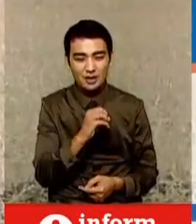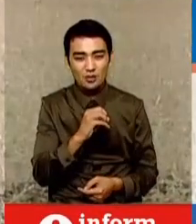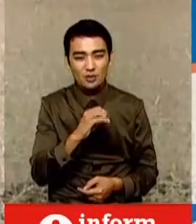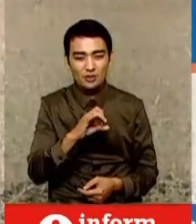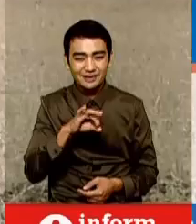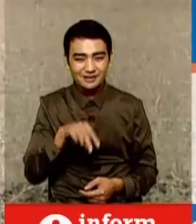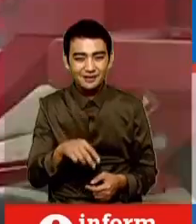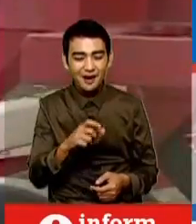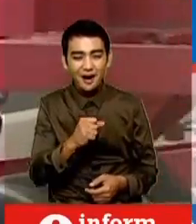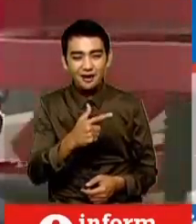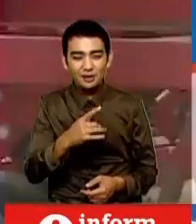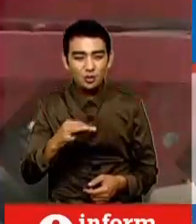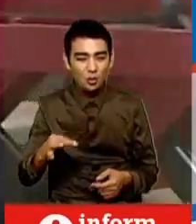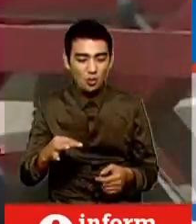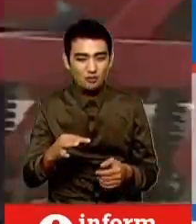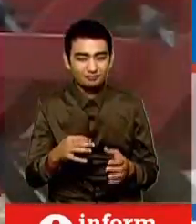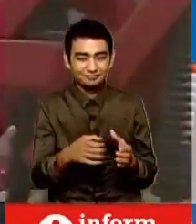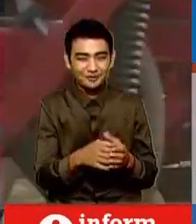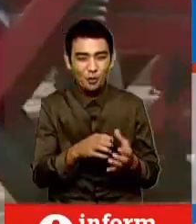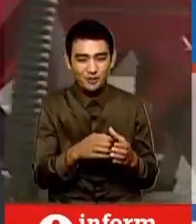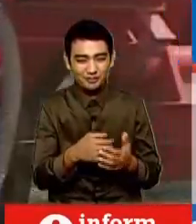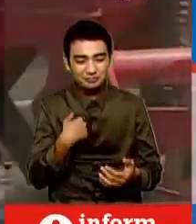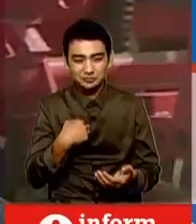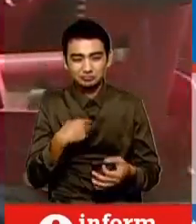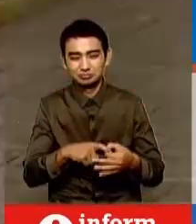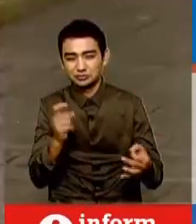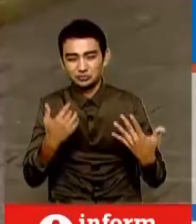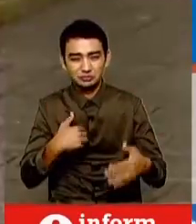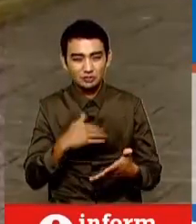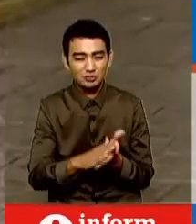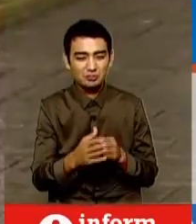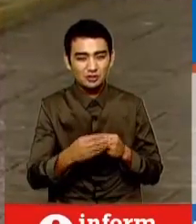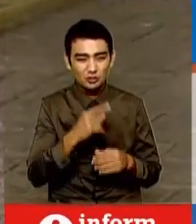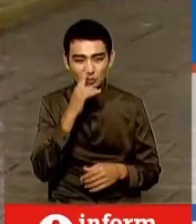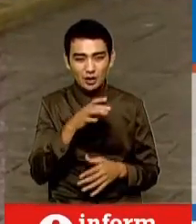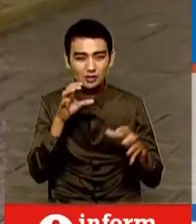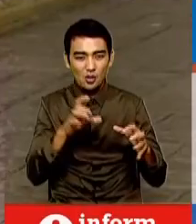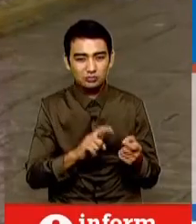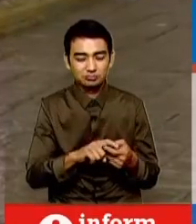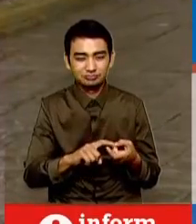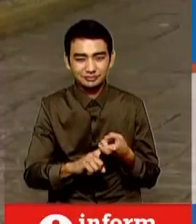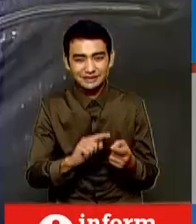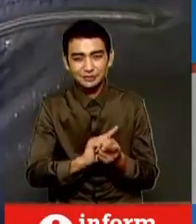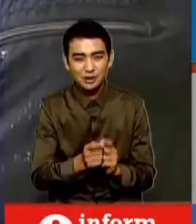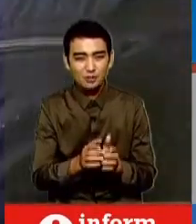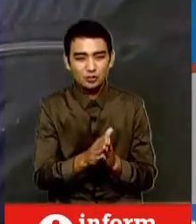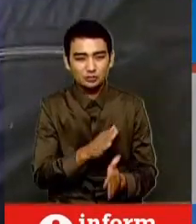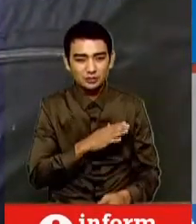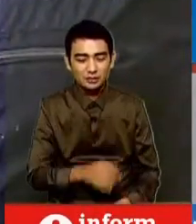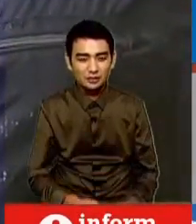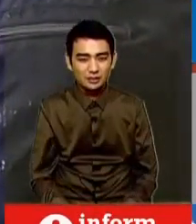серіктестігінен шығамыз дейді халық. Бірақ ол оңай шаруа емес көрінеді. Сондықтан тұрғындар заңға өзгеріс енгізуді сұрайды.